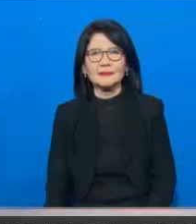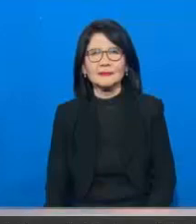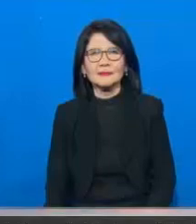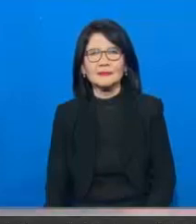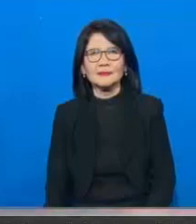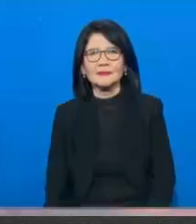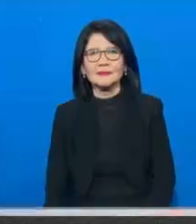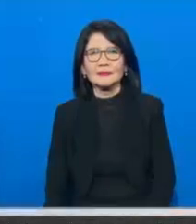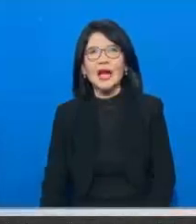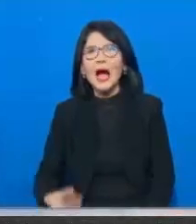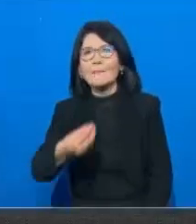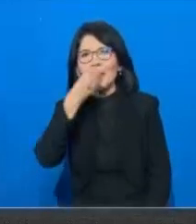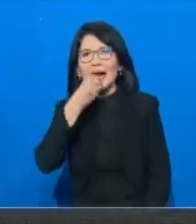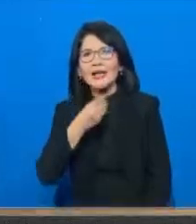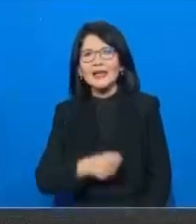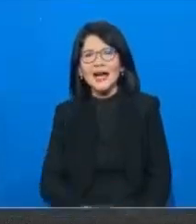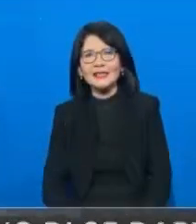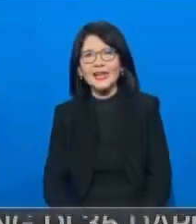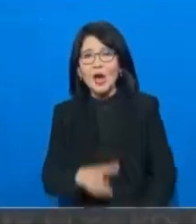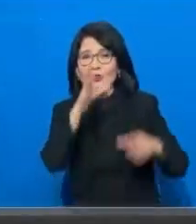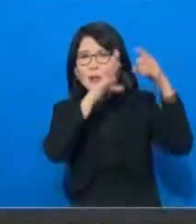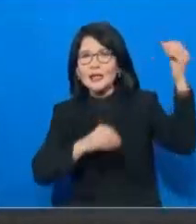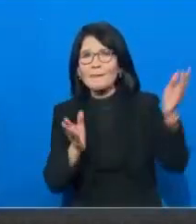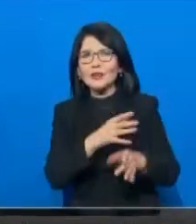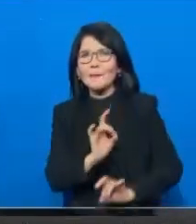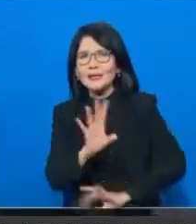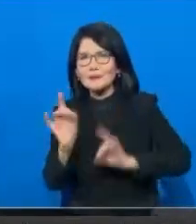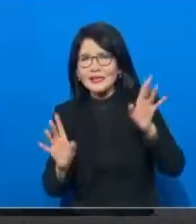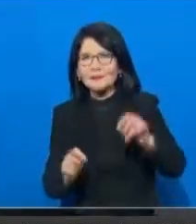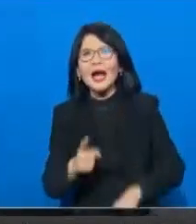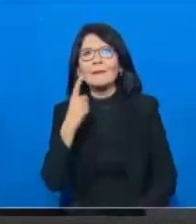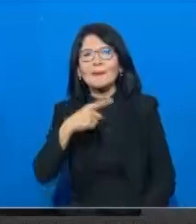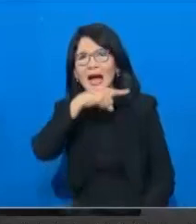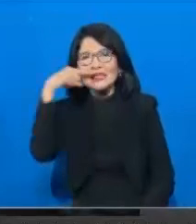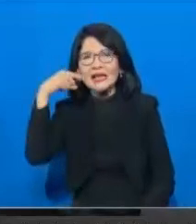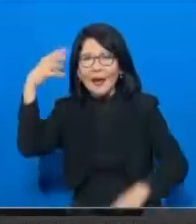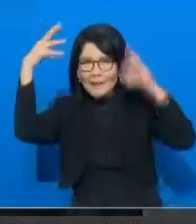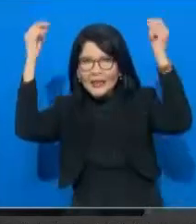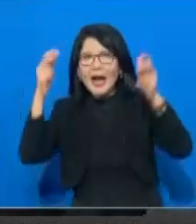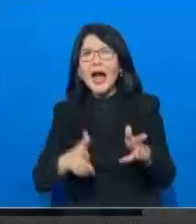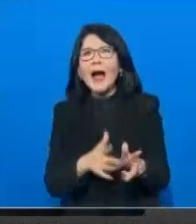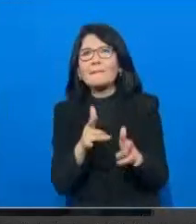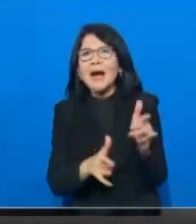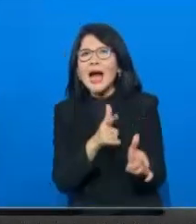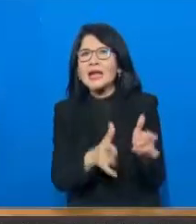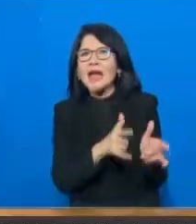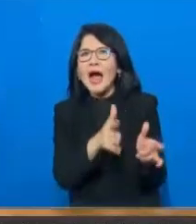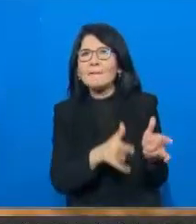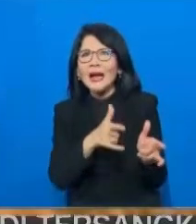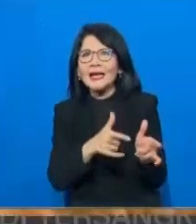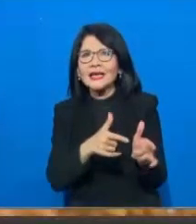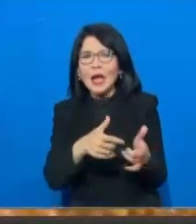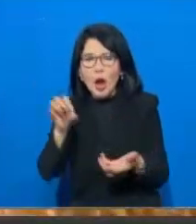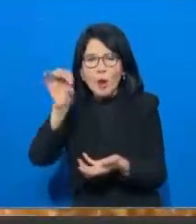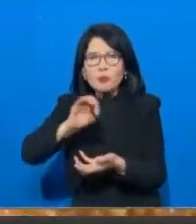Sajian khas Sumatera Barat ini memang memiliki beberapa jenis. Yang pertama, sate padang Pariaman, yang biasanya memiliki bumbu